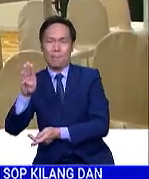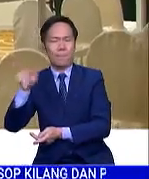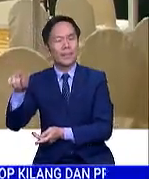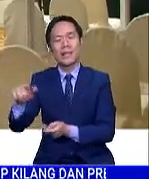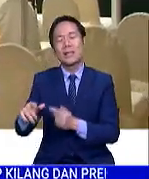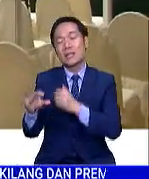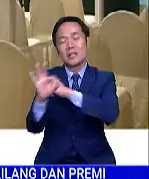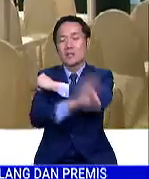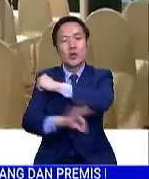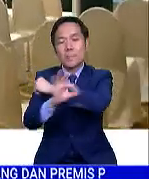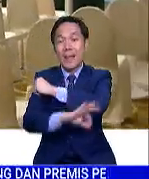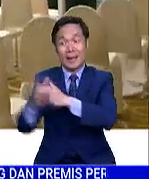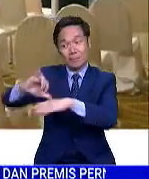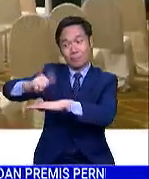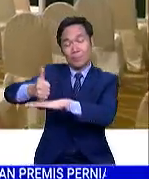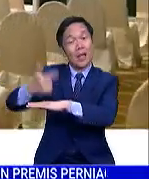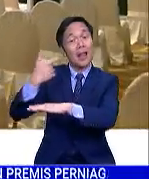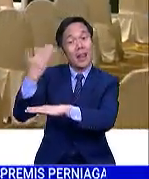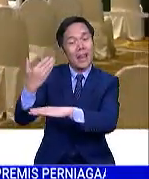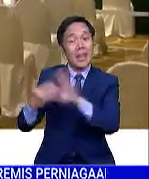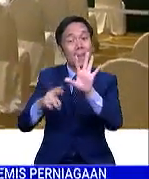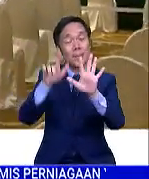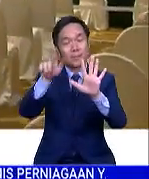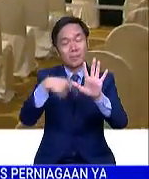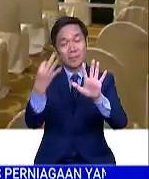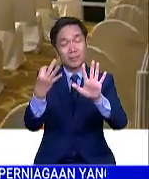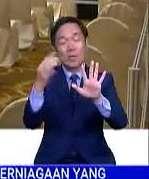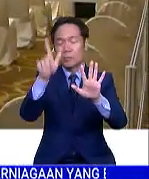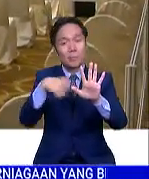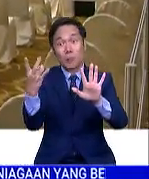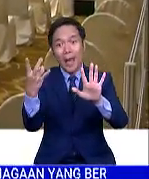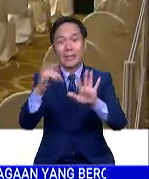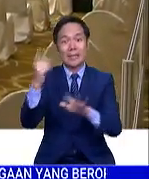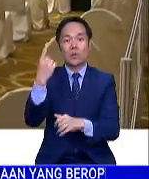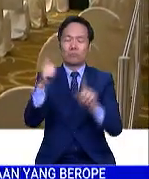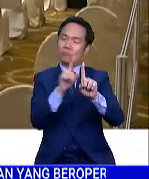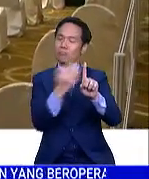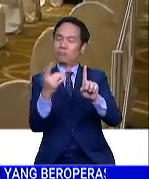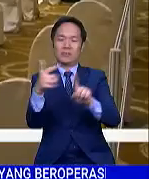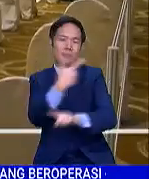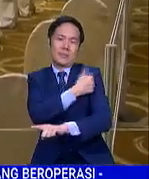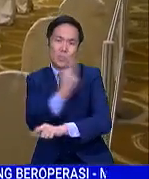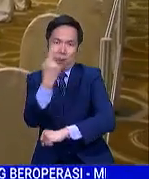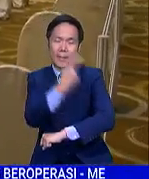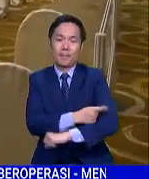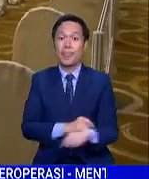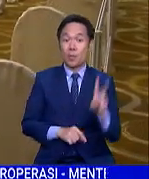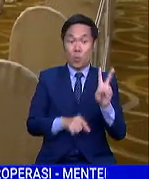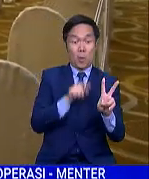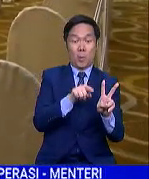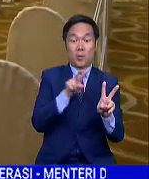akan mula beroperasi pada 5 Julai depan dengan kapasiti 1,500 suntikan sehari. Kira-kira